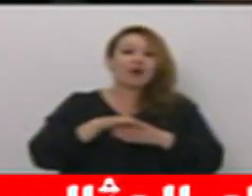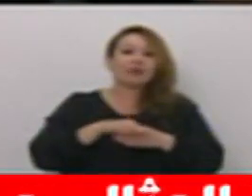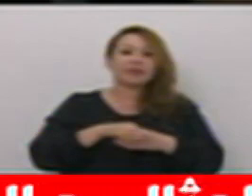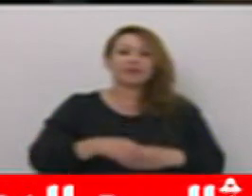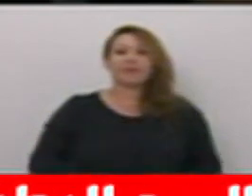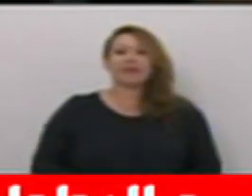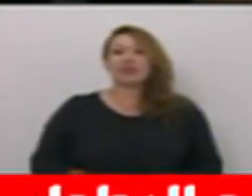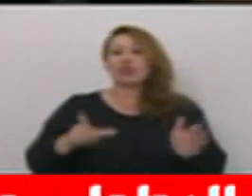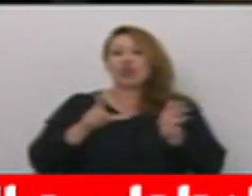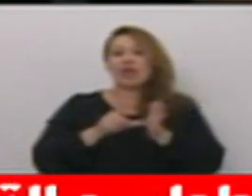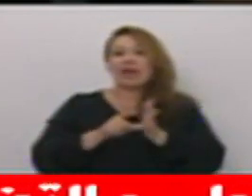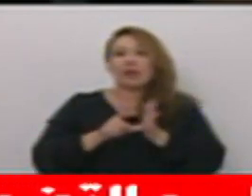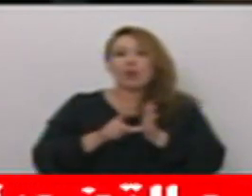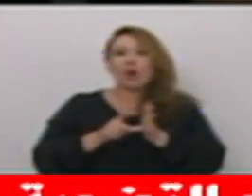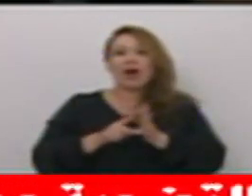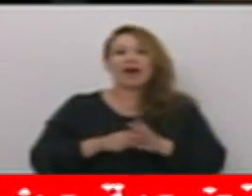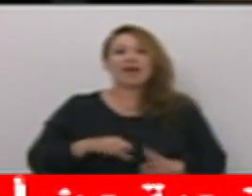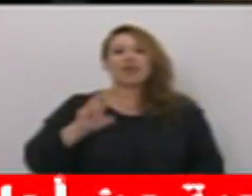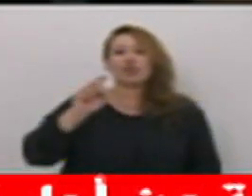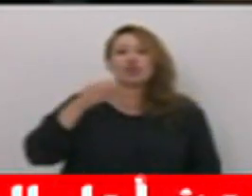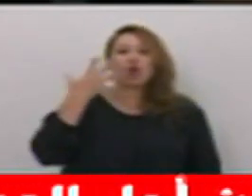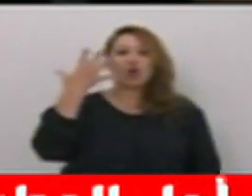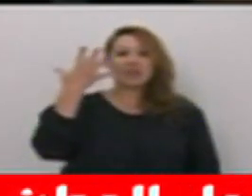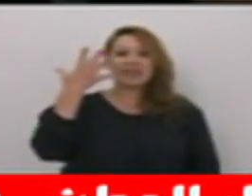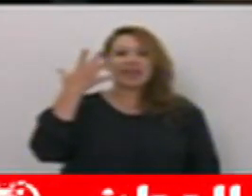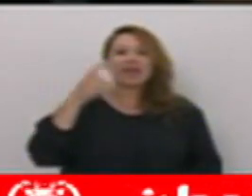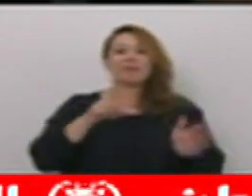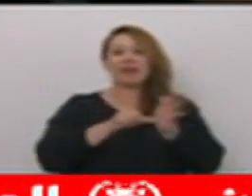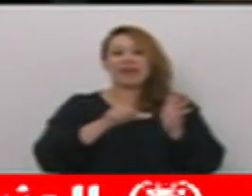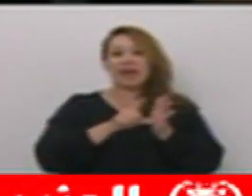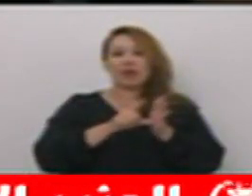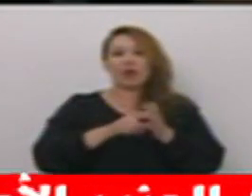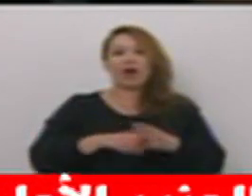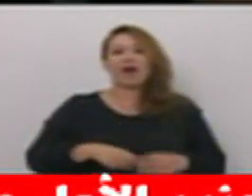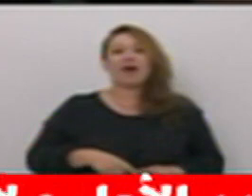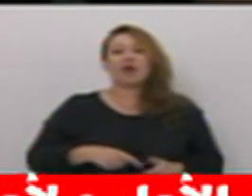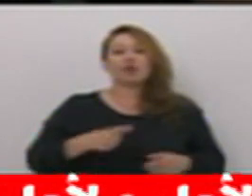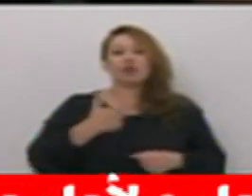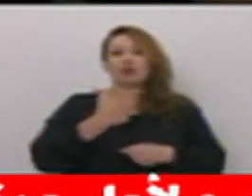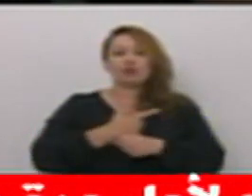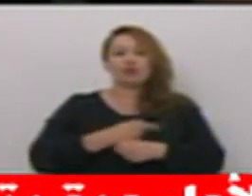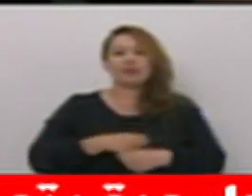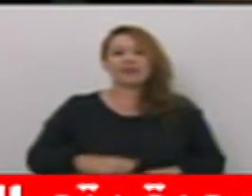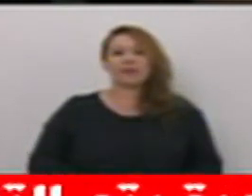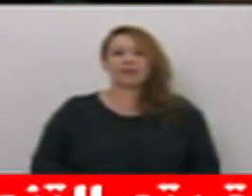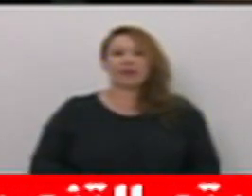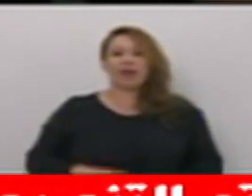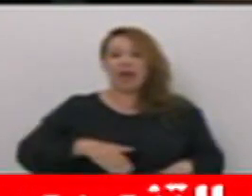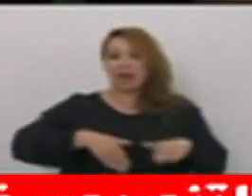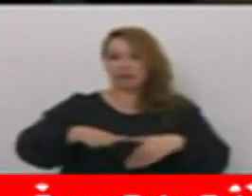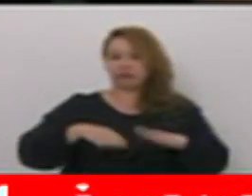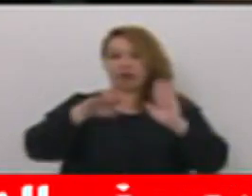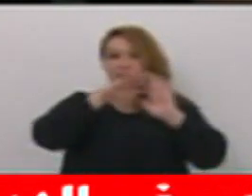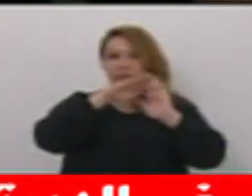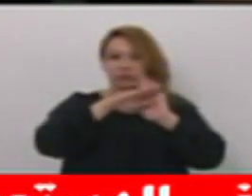تطبيقا لأحكام المادة 35 من القانون العضوي رقم 16-12 الذي يحدد تنظيم